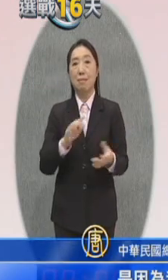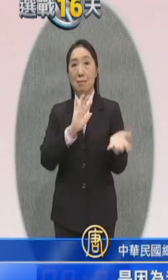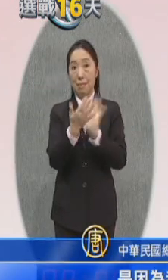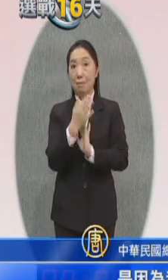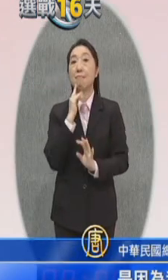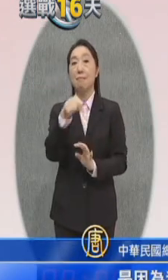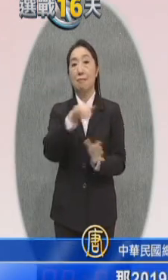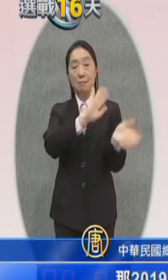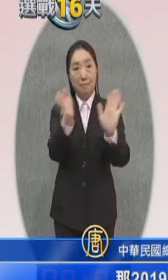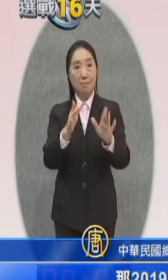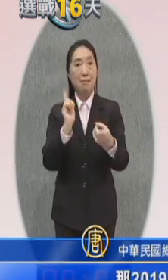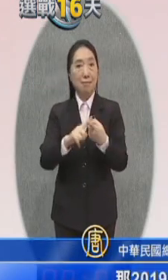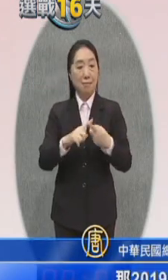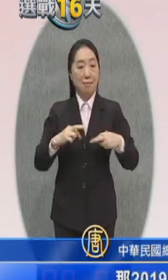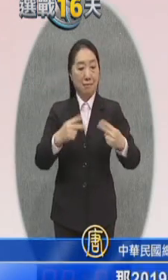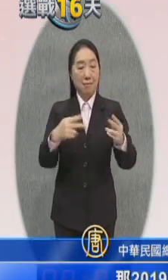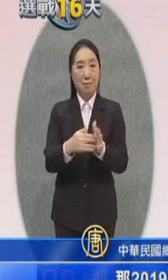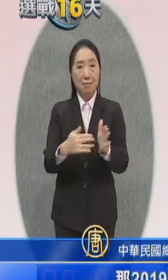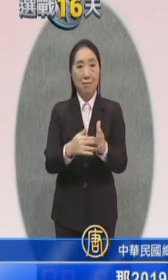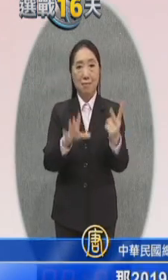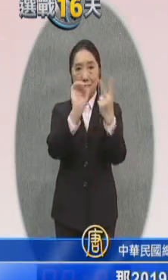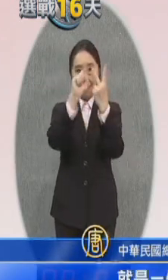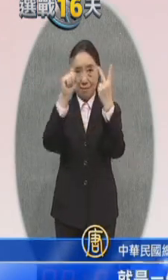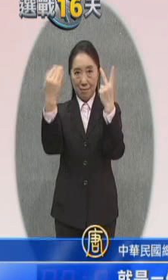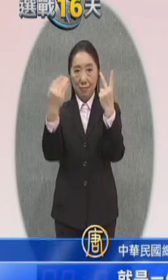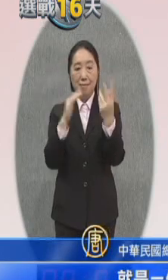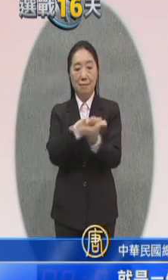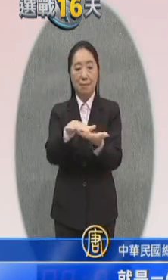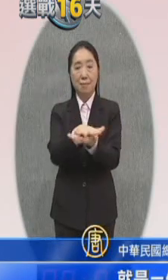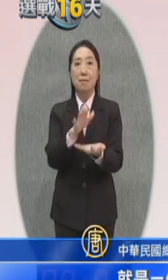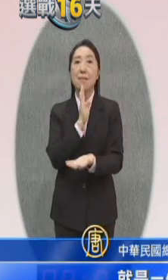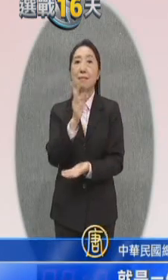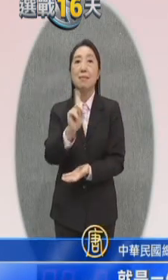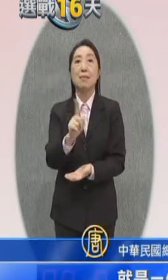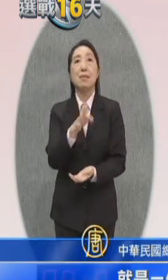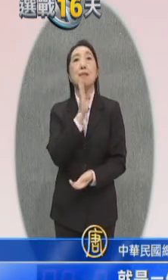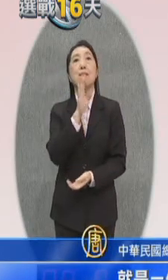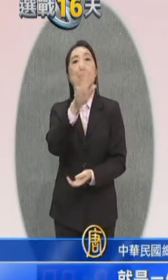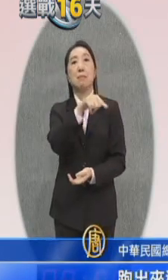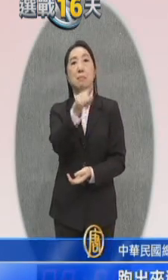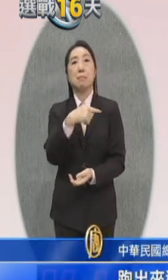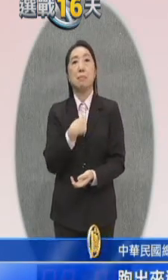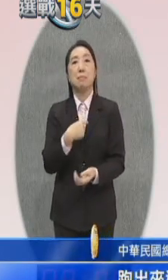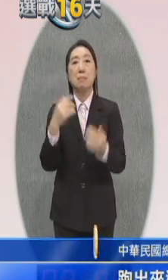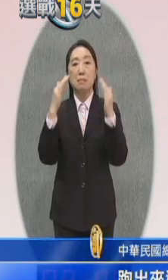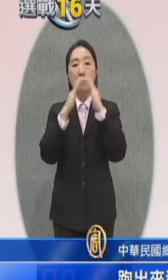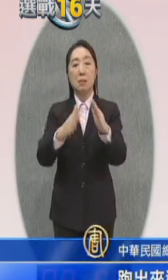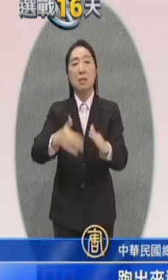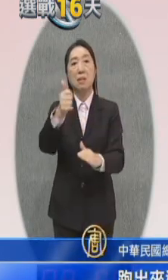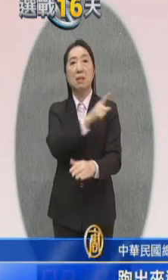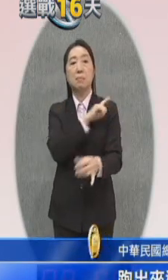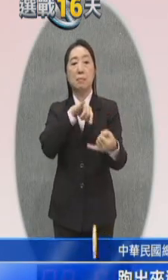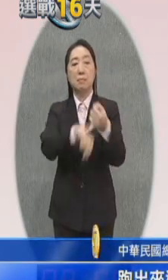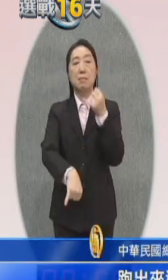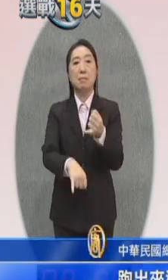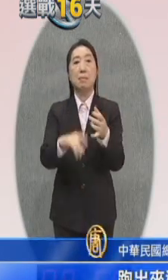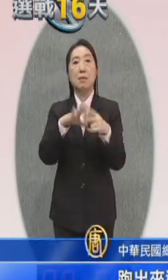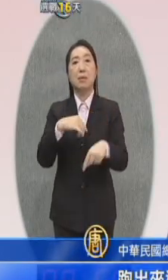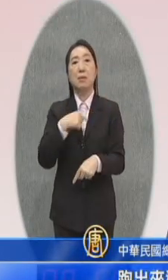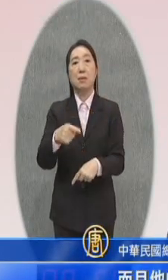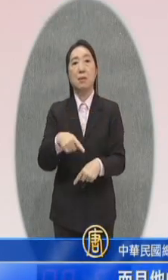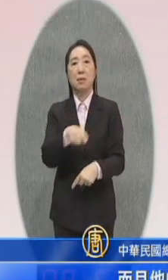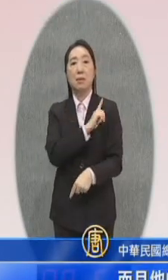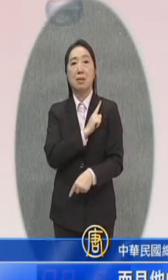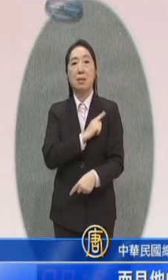势。好，那2019年的乱就是一个背弃了承诺的市长跑出来选总